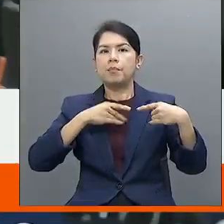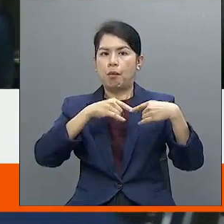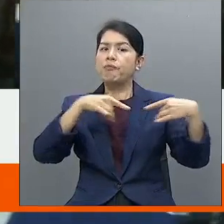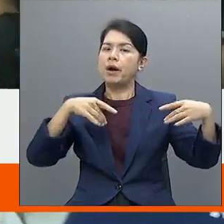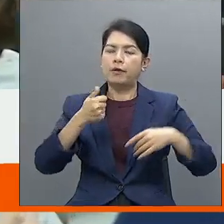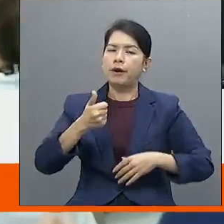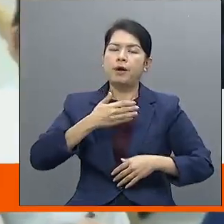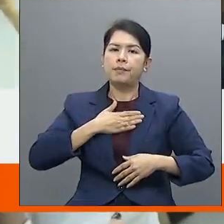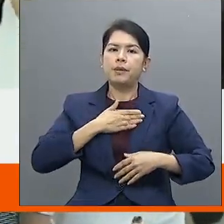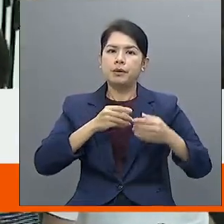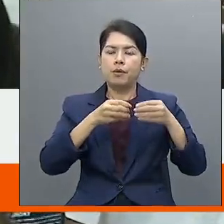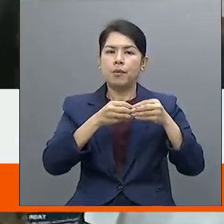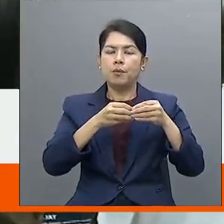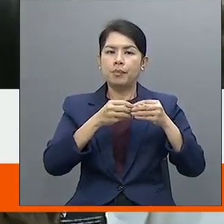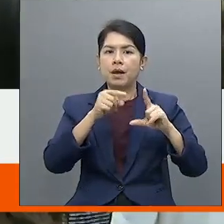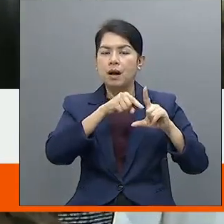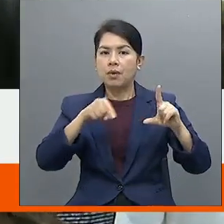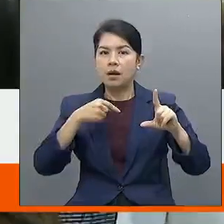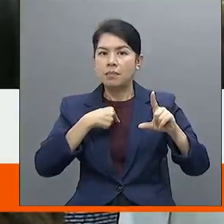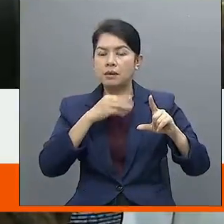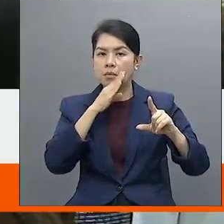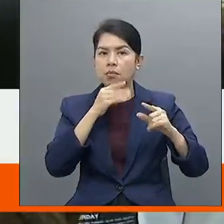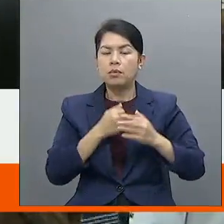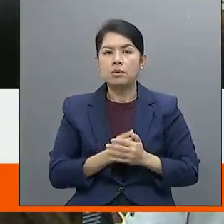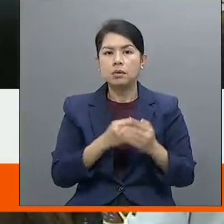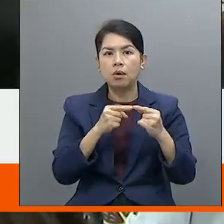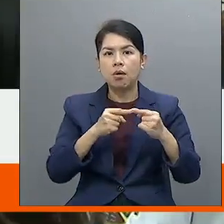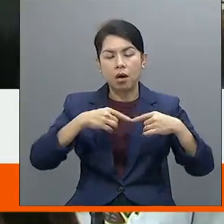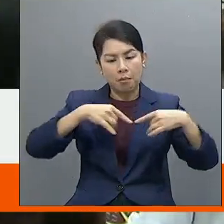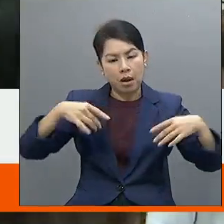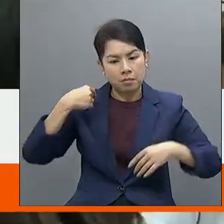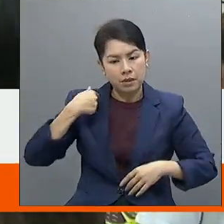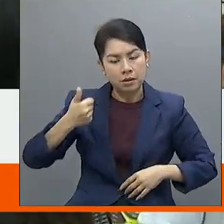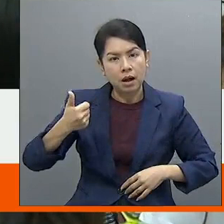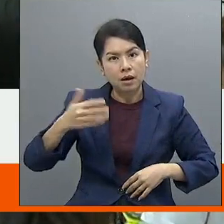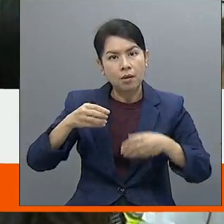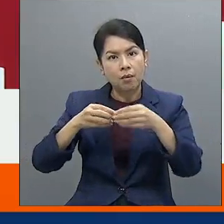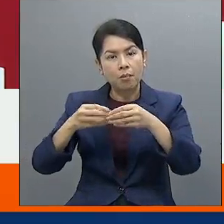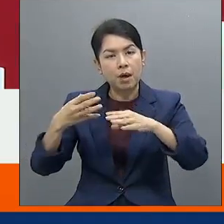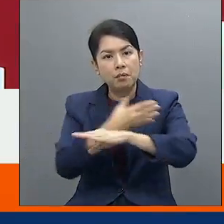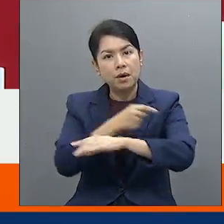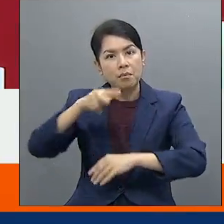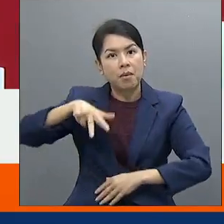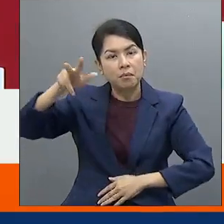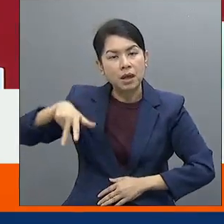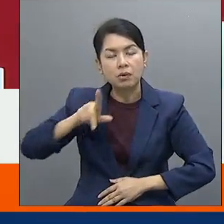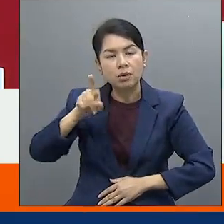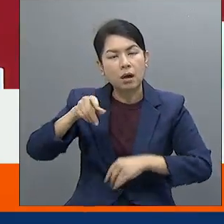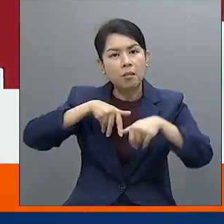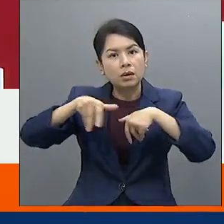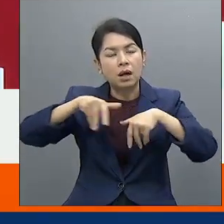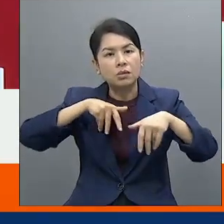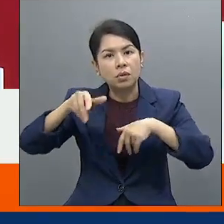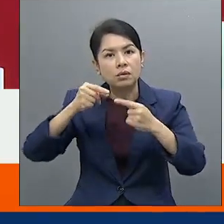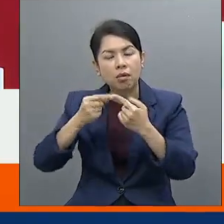างผมถามว่าถ้าก้าวไกลเนี่ยเอามาออกมาเป็นฝ่ายค้านไหมเอากับเพื่อไทยเนี่ยแรงกดดันจากสังคมจากสาธารณชนจากสังคมออน